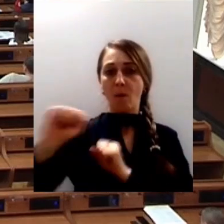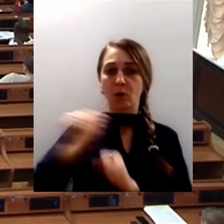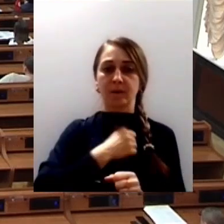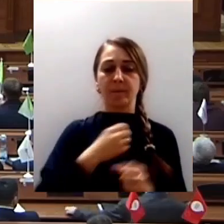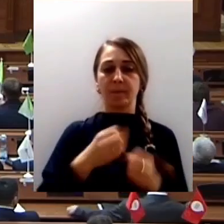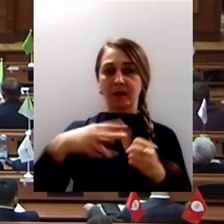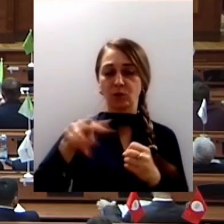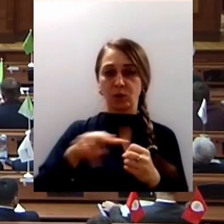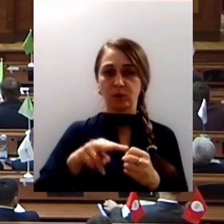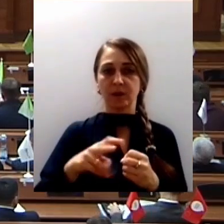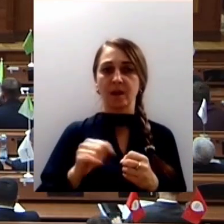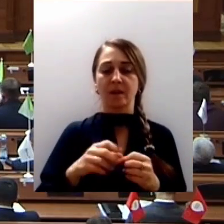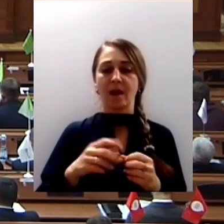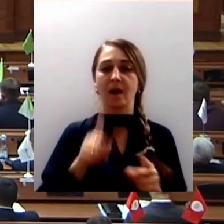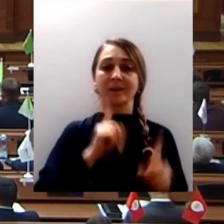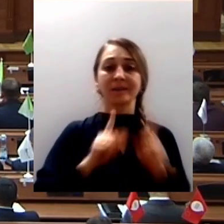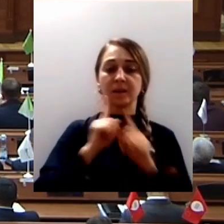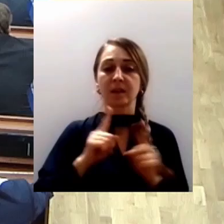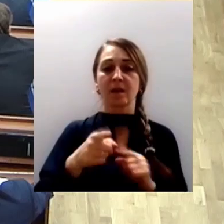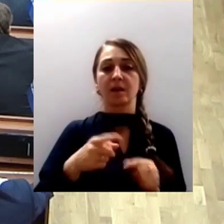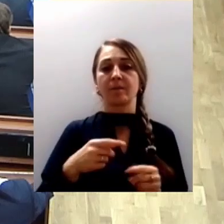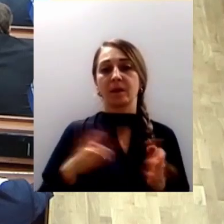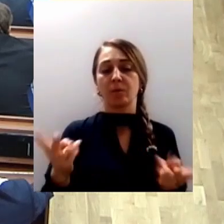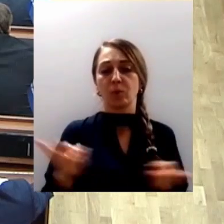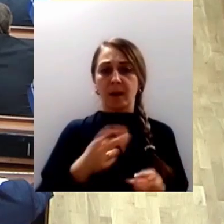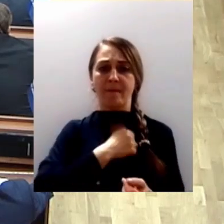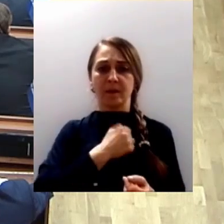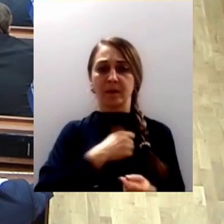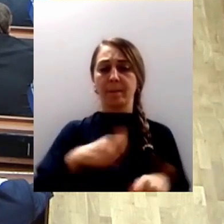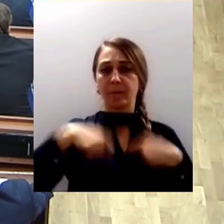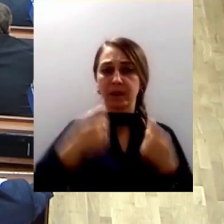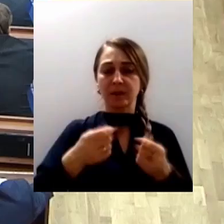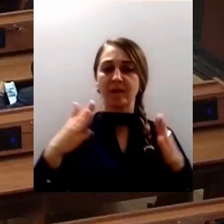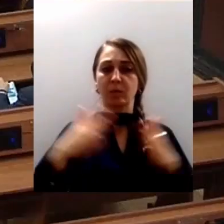позачерговій сесії Одеської обласної ради під потреби військових передали будівлі